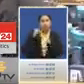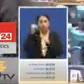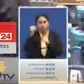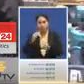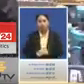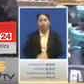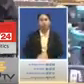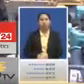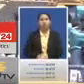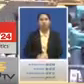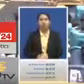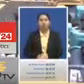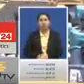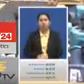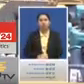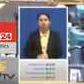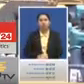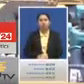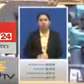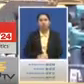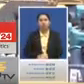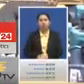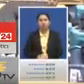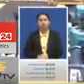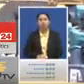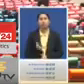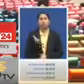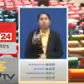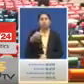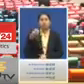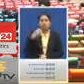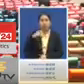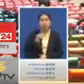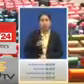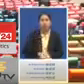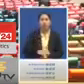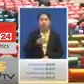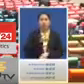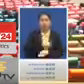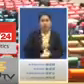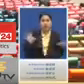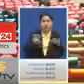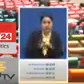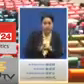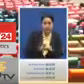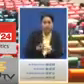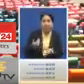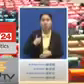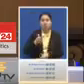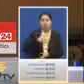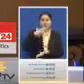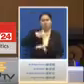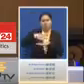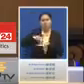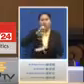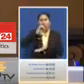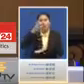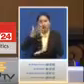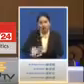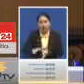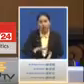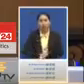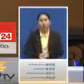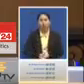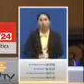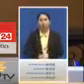ท่านประท้วงผมท่านบอกเห็นผมท่านบอกว่าผมรู้เห็นเป็นใจเลยทำนองนั้นผมก็ชี้แจงแล้วไง ผมจะ